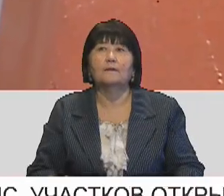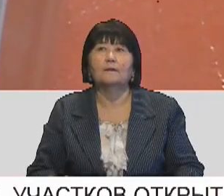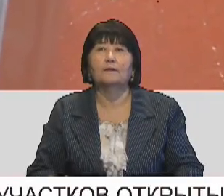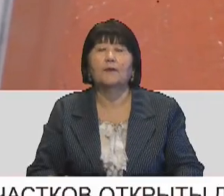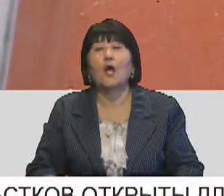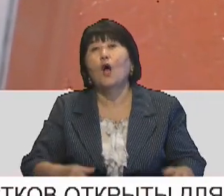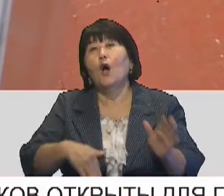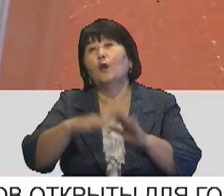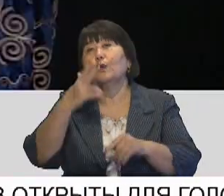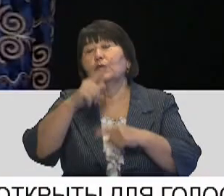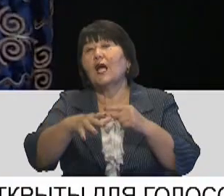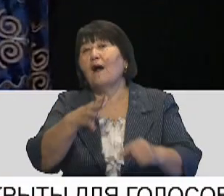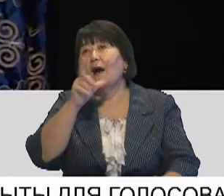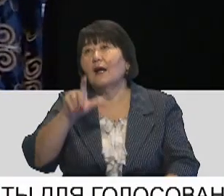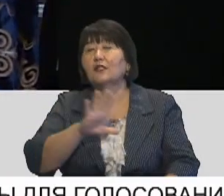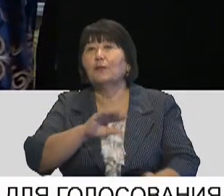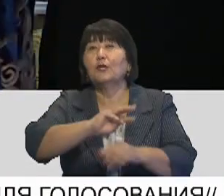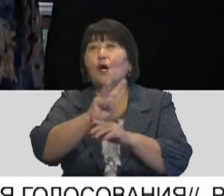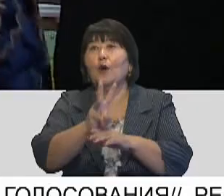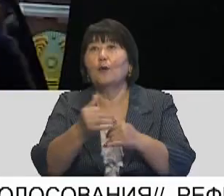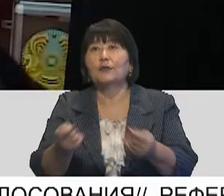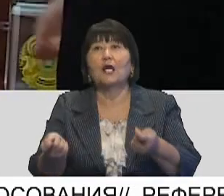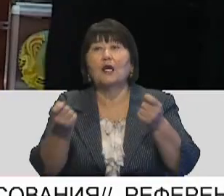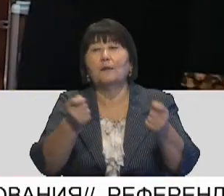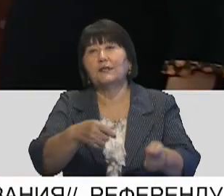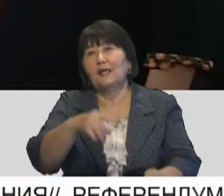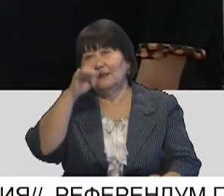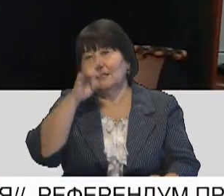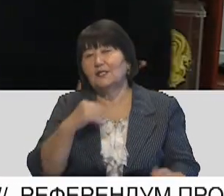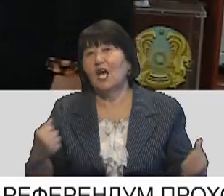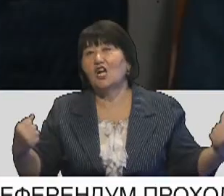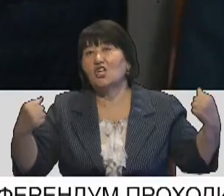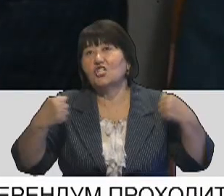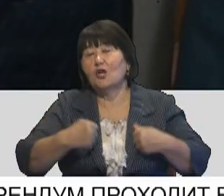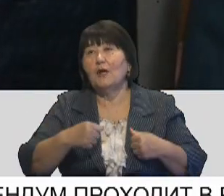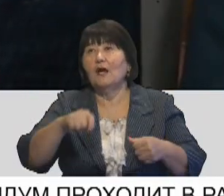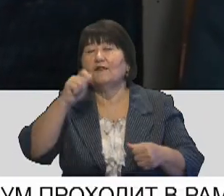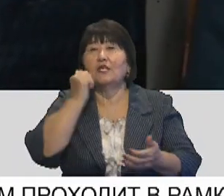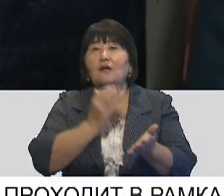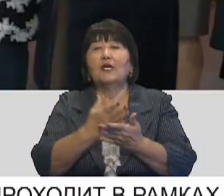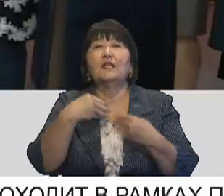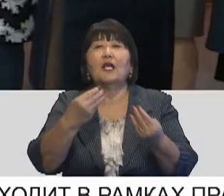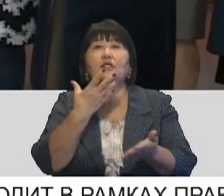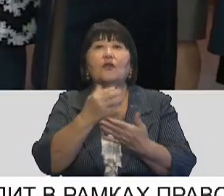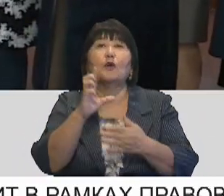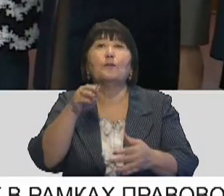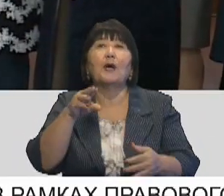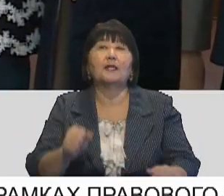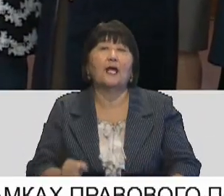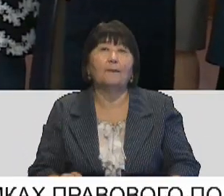В лучших традициях аксакалу были оказаны почести, преподнесен национальный чепан. Ветеран войны дал свое бата.